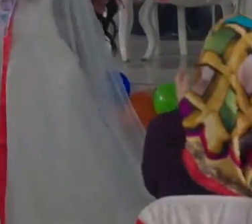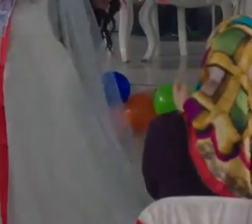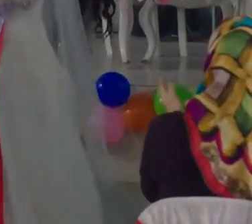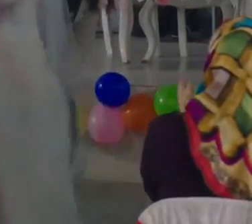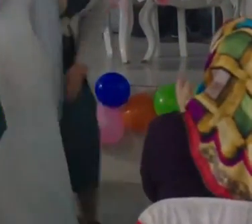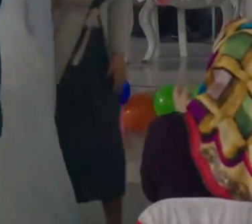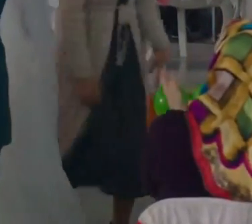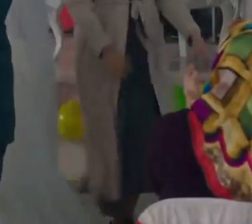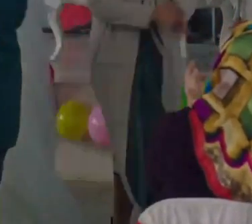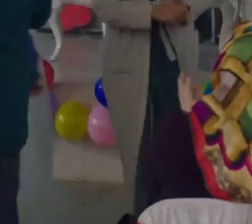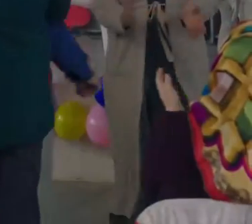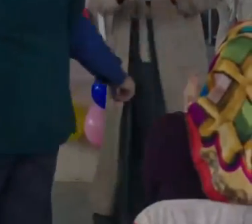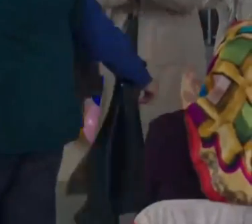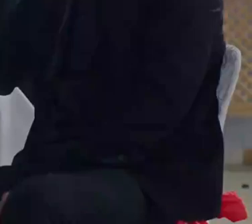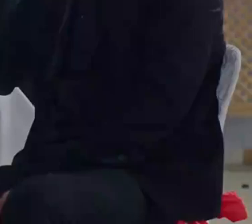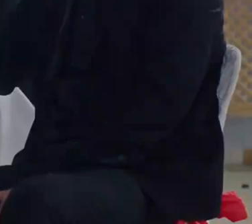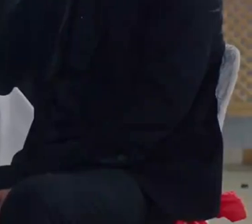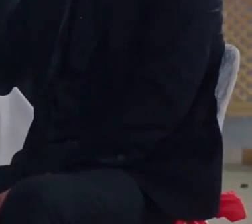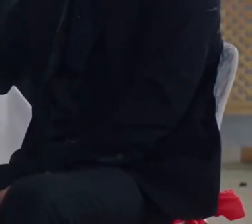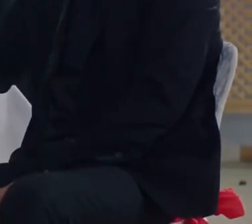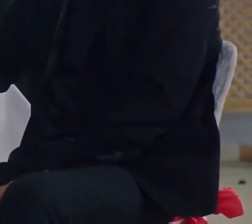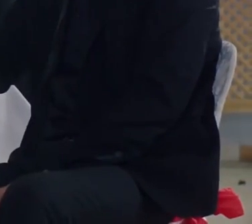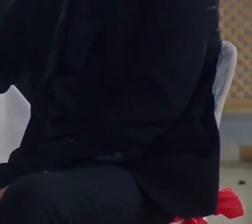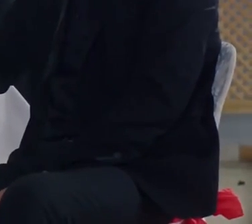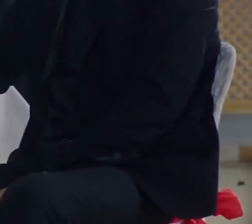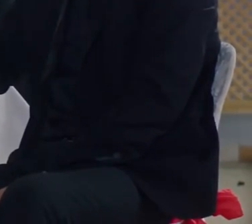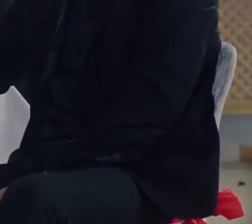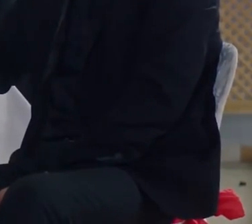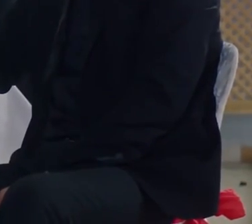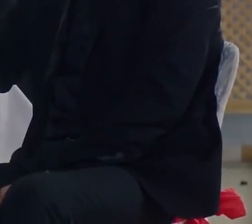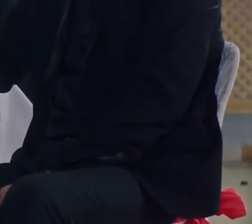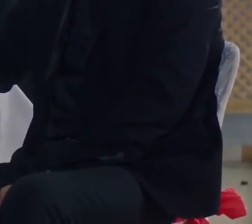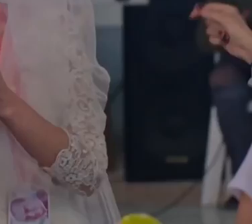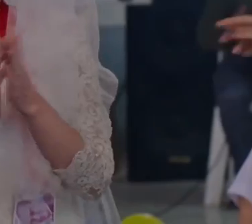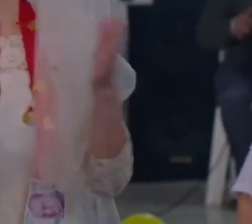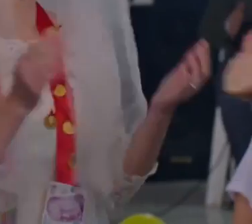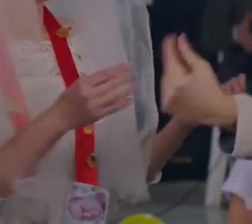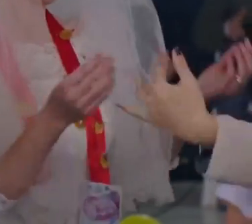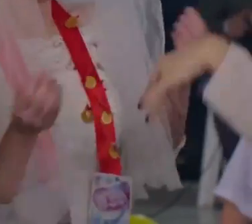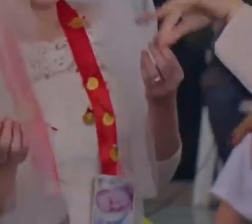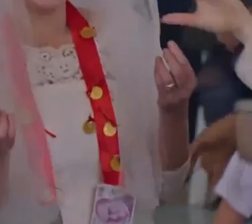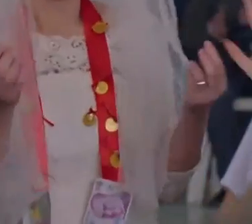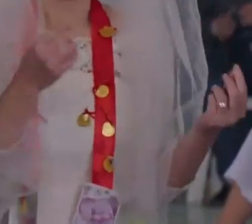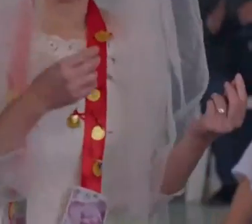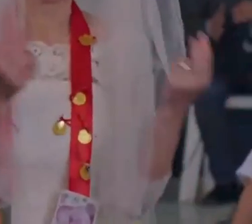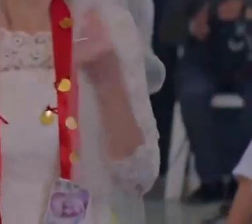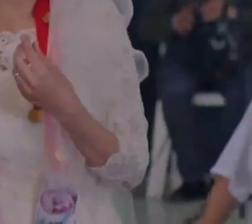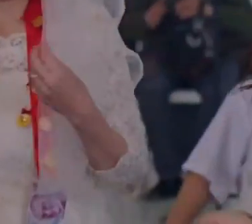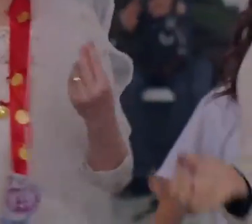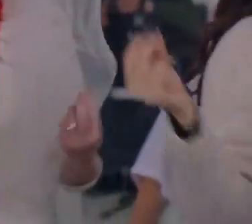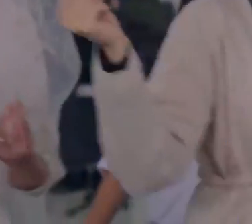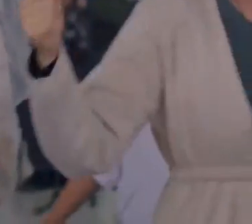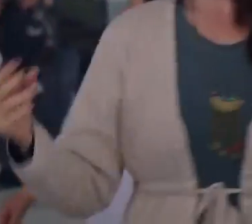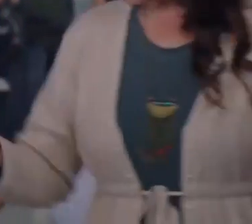daha neşeli. Orallar üzerlerinde simsiyah takım elbiseleriyle bir masada oturmuş izliyorlar. İbrahim